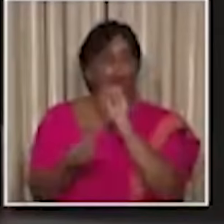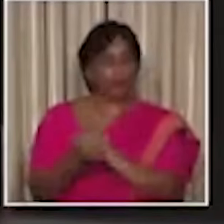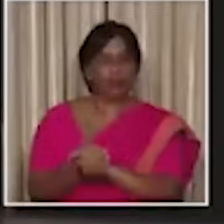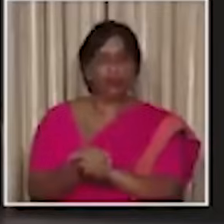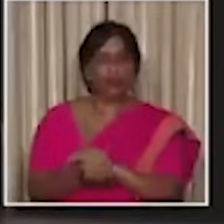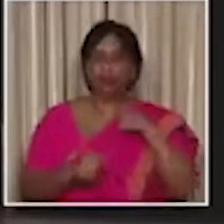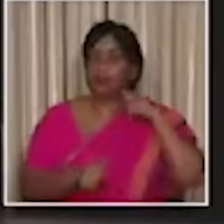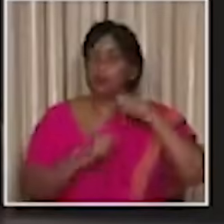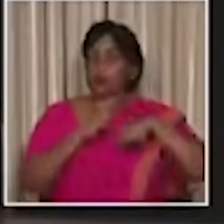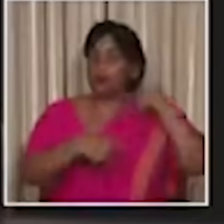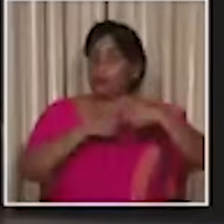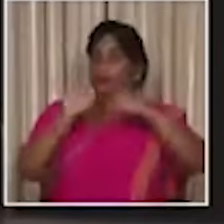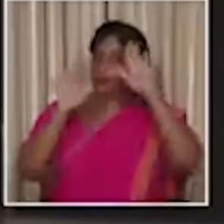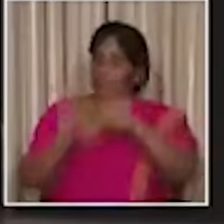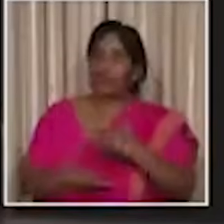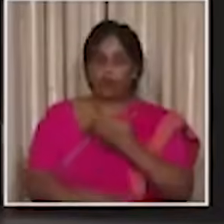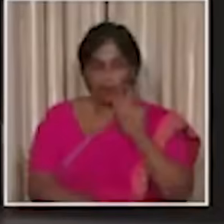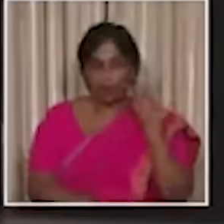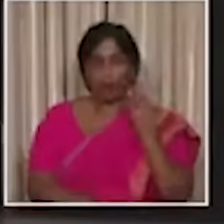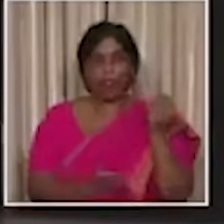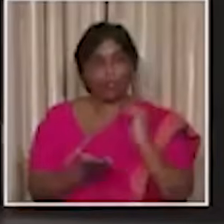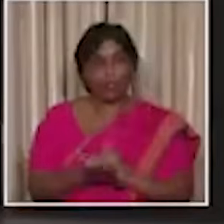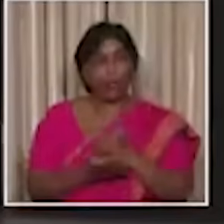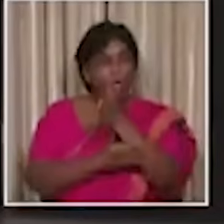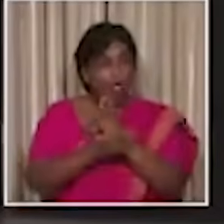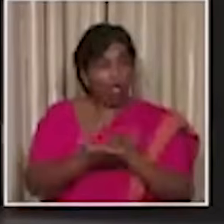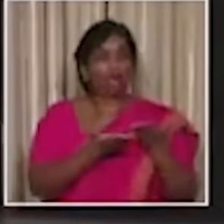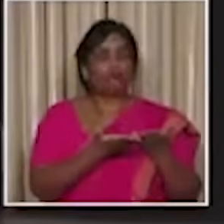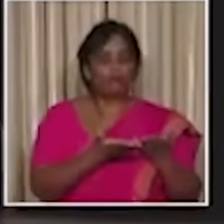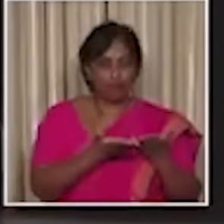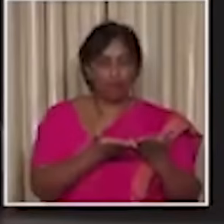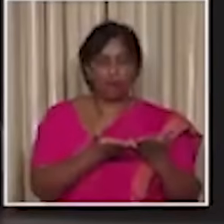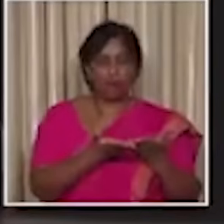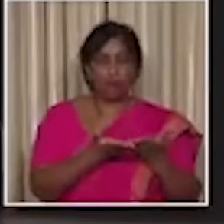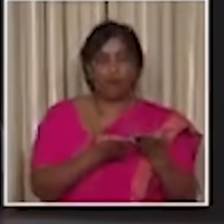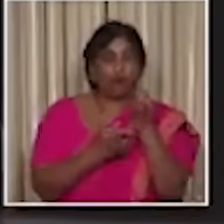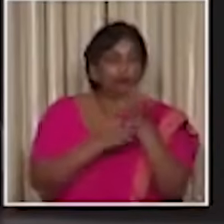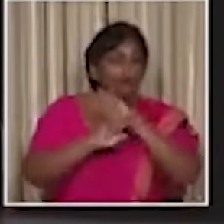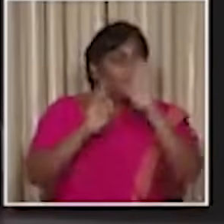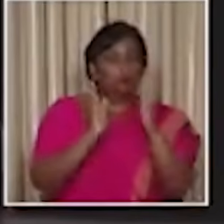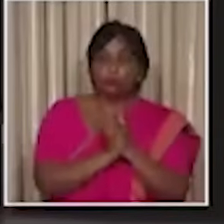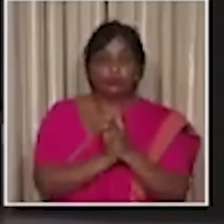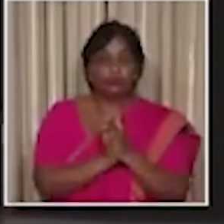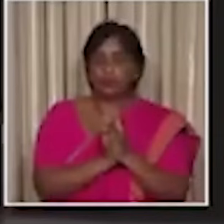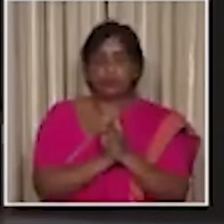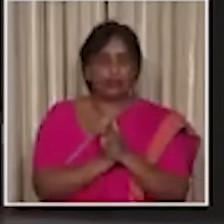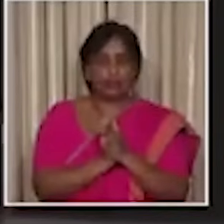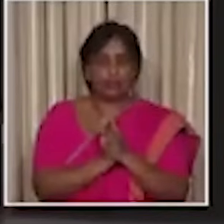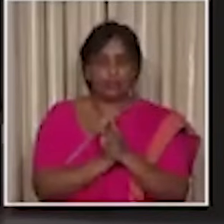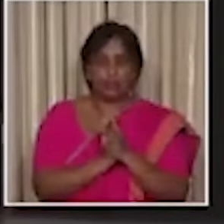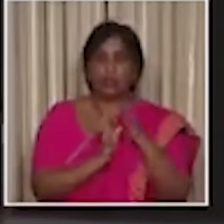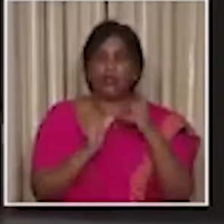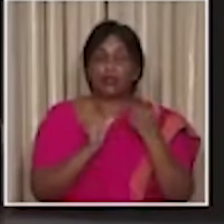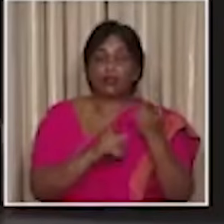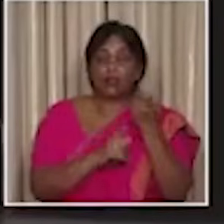මේක පරම්පරාවට තියන්න පුළුවන්. තව තියනවා එක කොටසක්. ඒකේ ඇස්ටිමේට් කරලා නැහැ. ඒක ඒක ඒක වැලියු